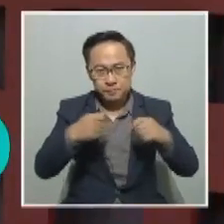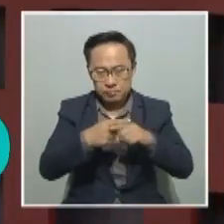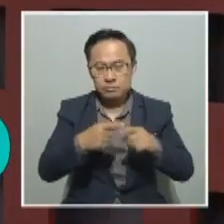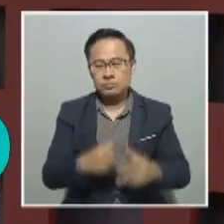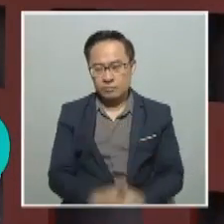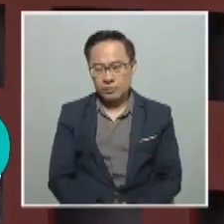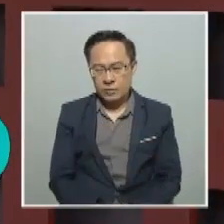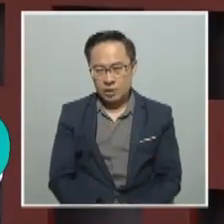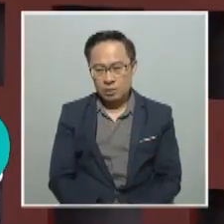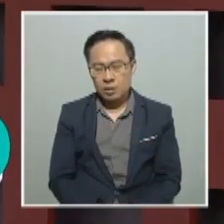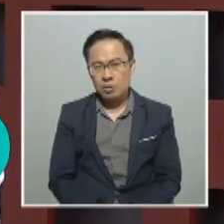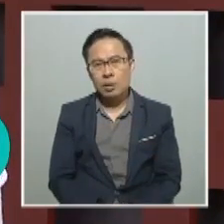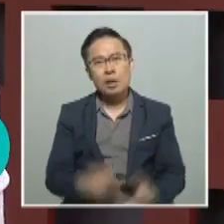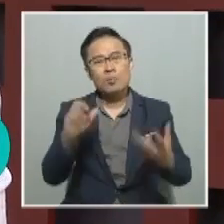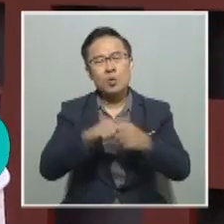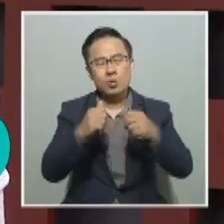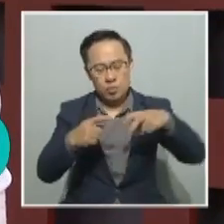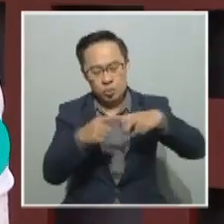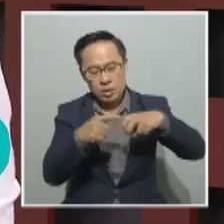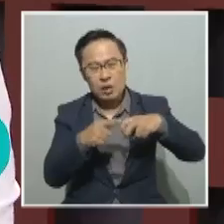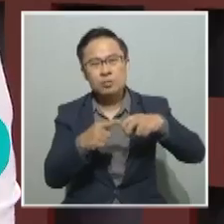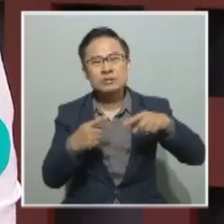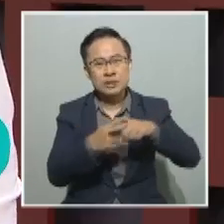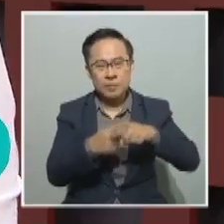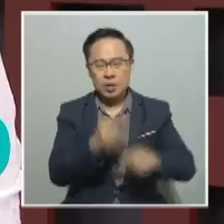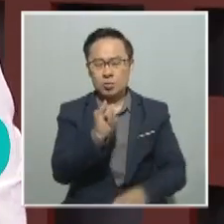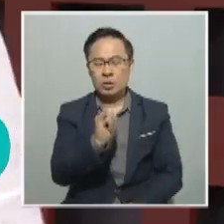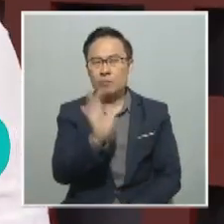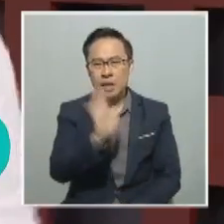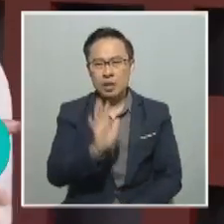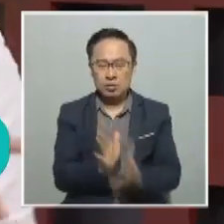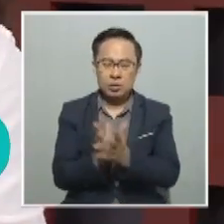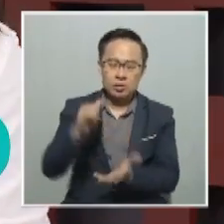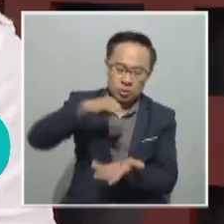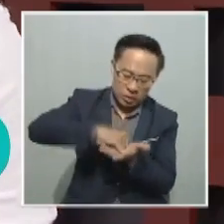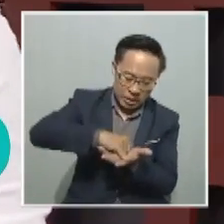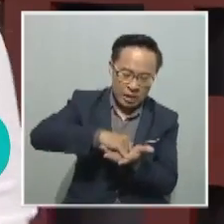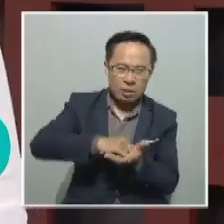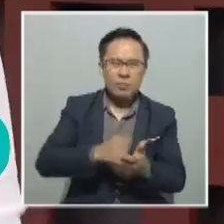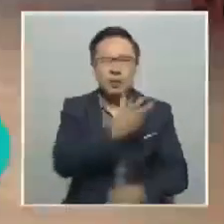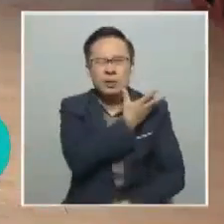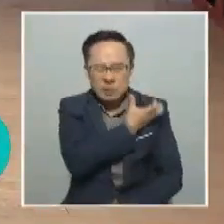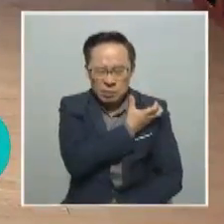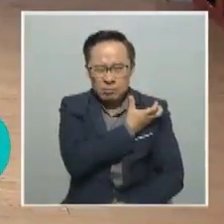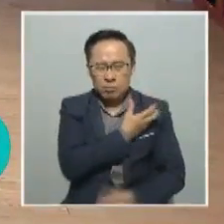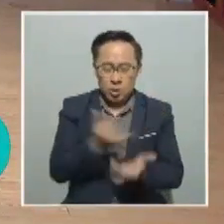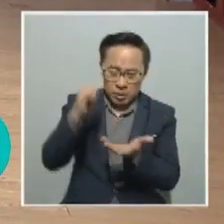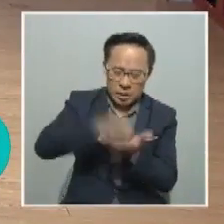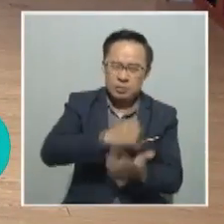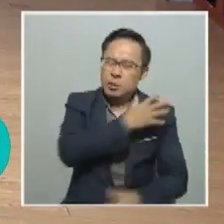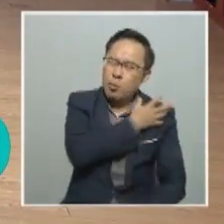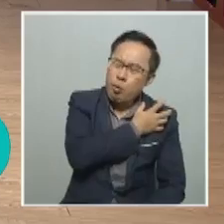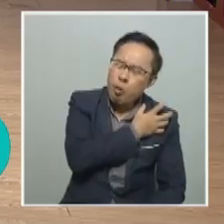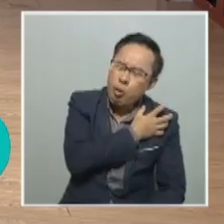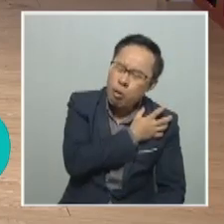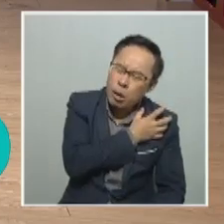อย่างคุณแม่เนี่ยนั่งปวดเข่าอยู่แล้วเขาจะนอนหงายไม่ได้ ไม่ได ้เขาก็เลยต้องนอนตะแคงแต่ตอนนี้พอตะแคงอ้าวเจ็บไห